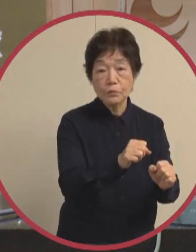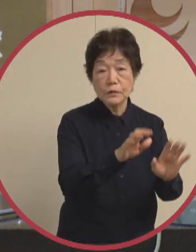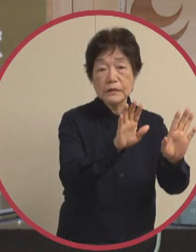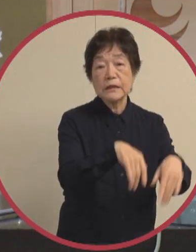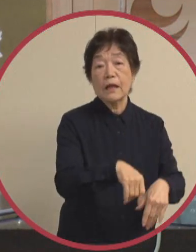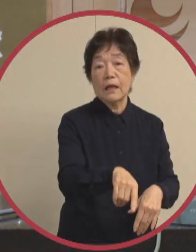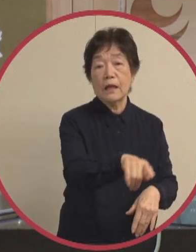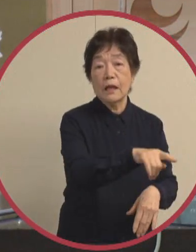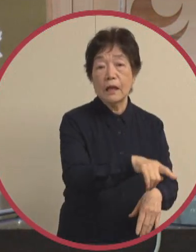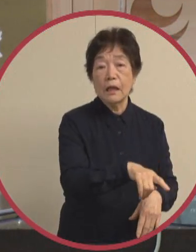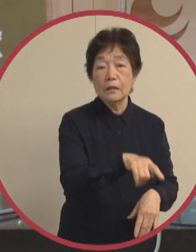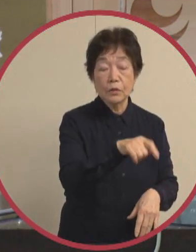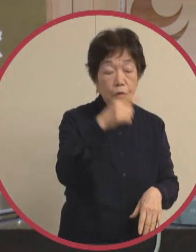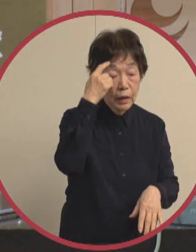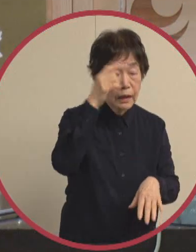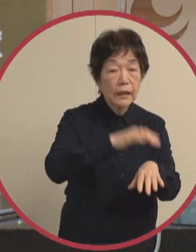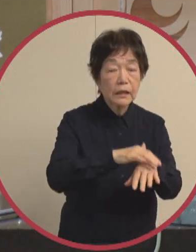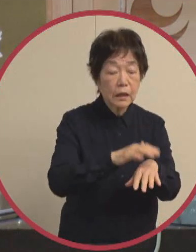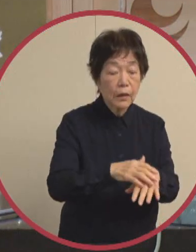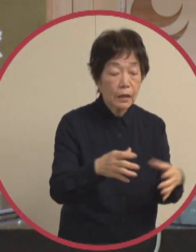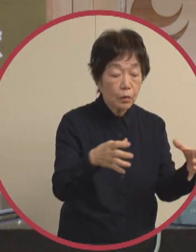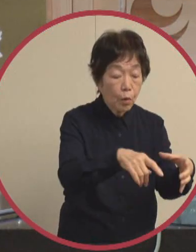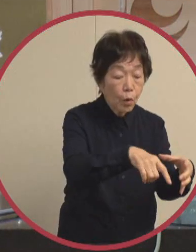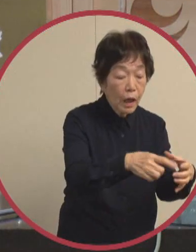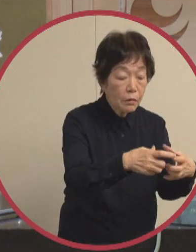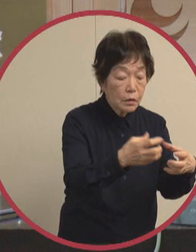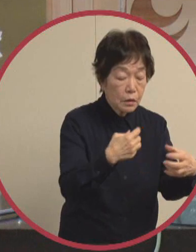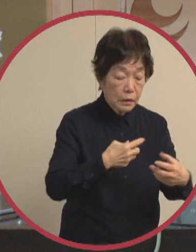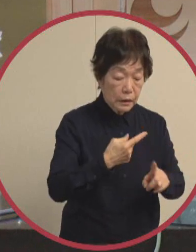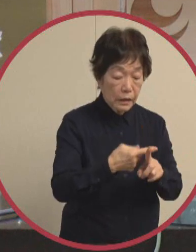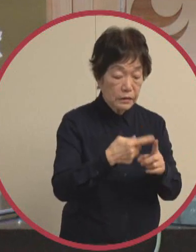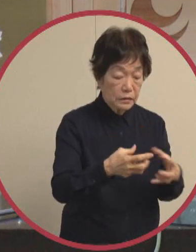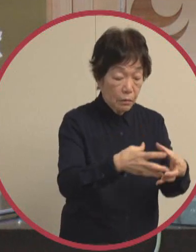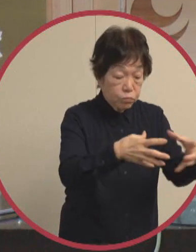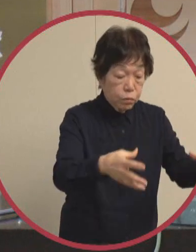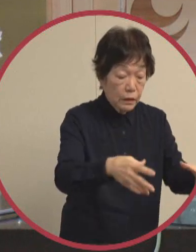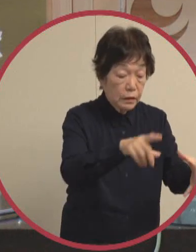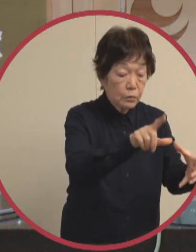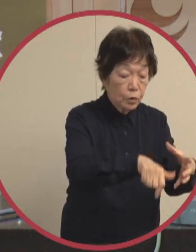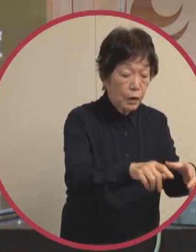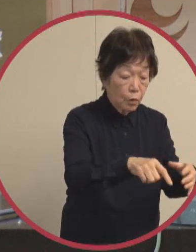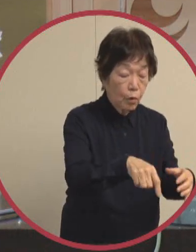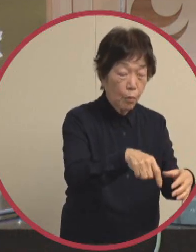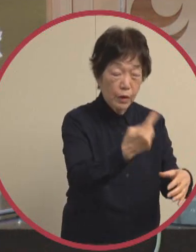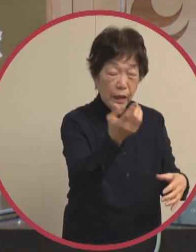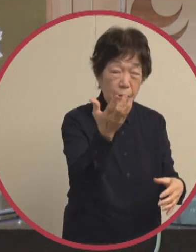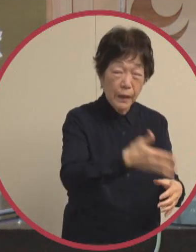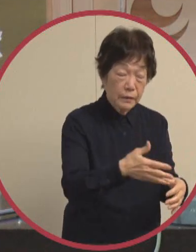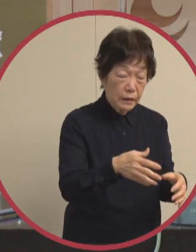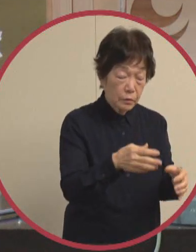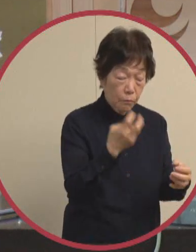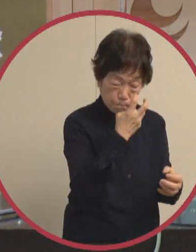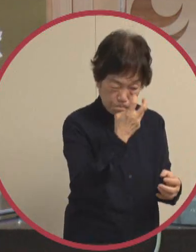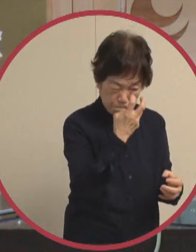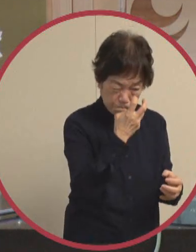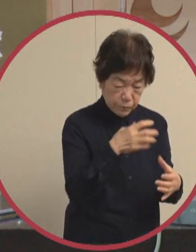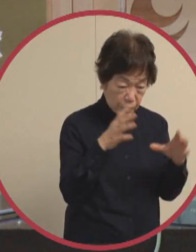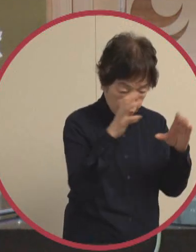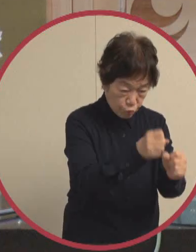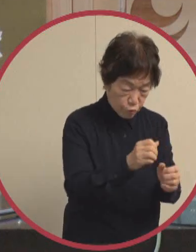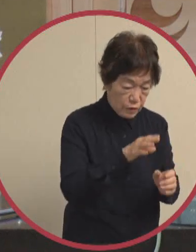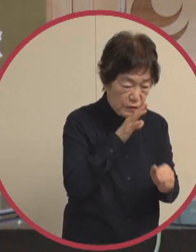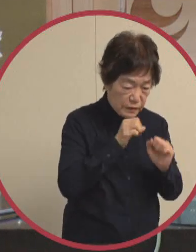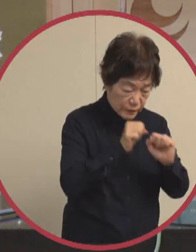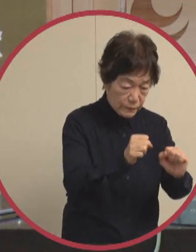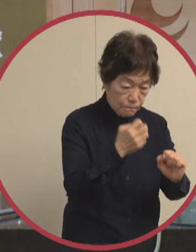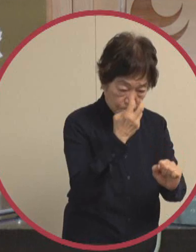さにそういう考えで、この局所的に、感染者が増えているので、その局所に対して集中実施をしてい